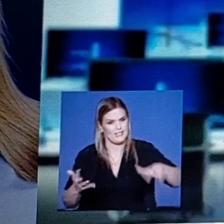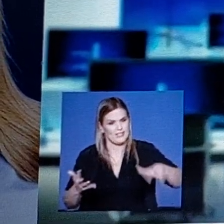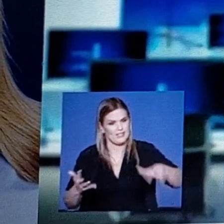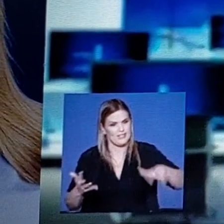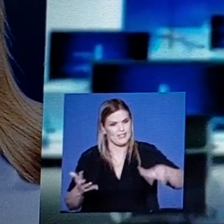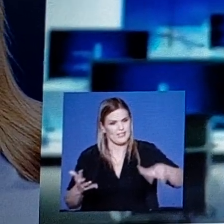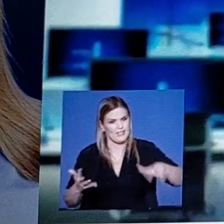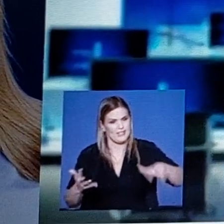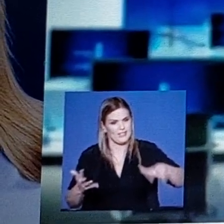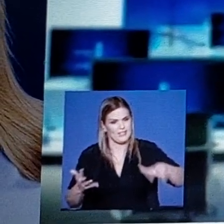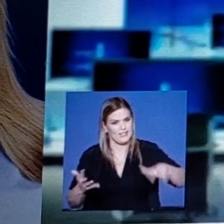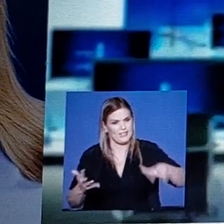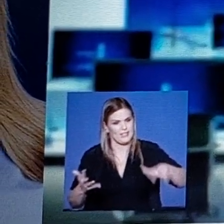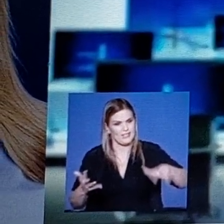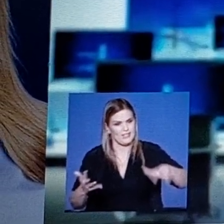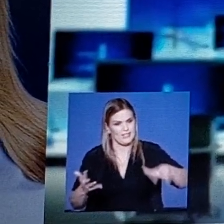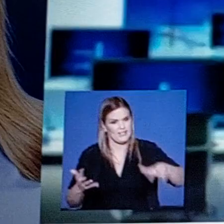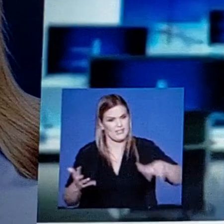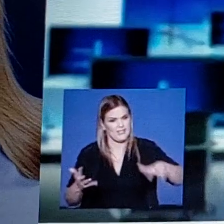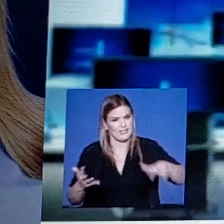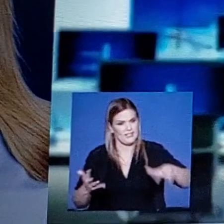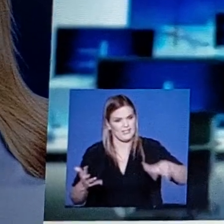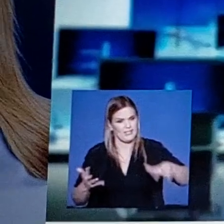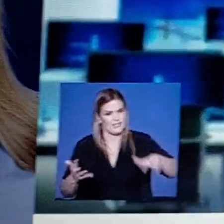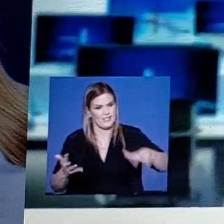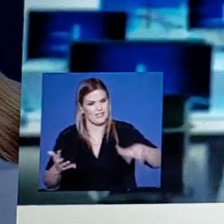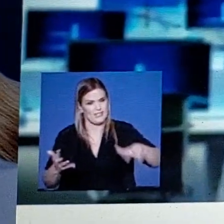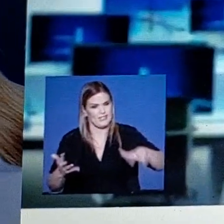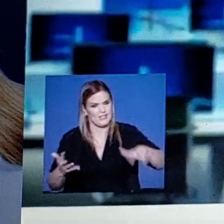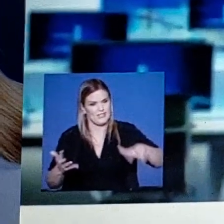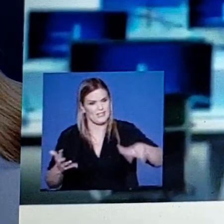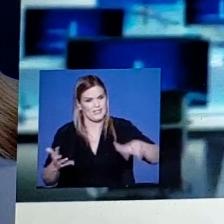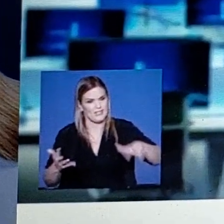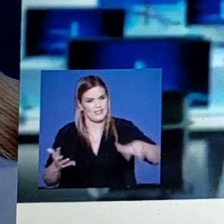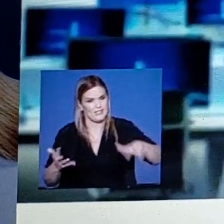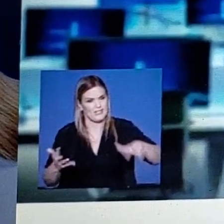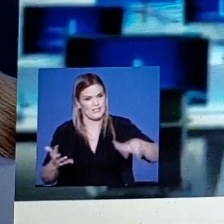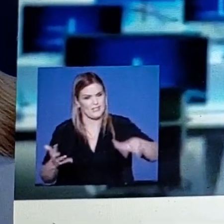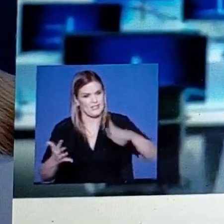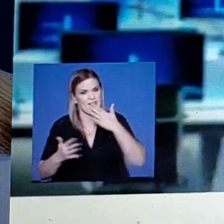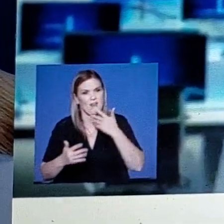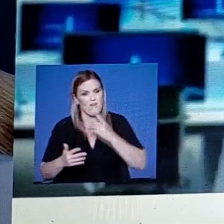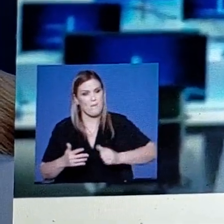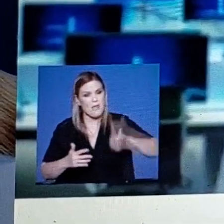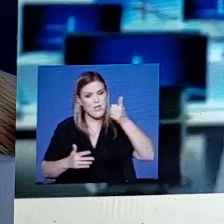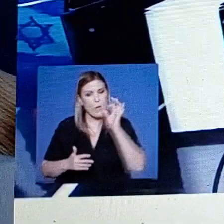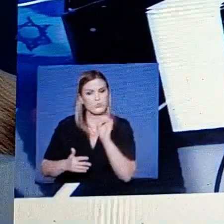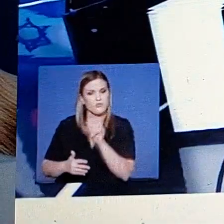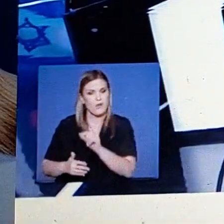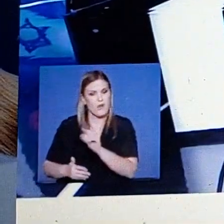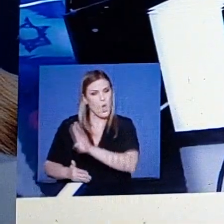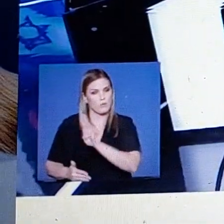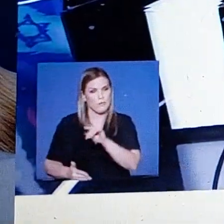au public, vis-à-vis du public israélien et principalement au Premier ministre.